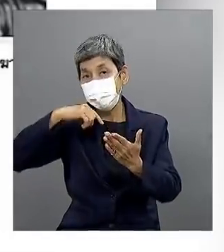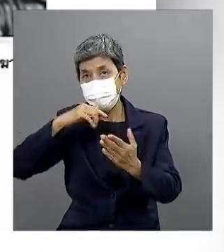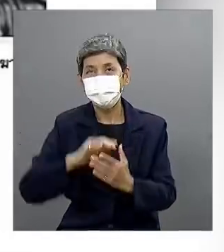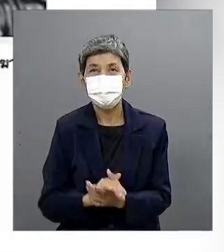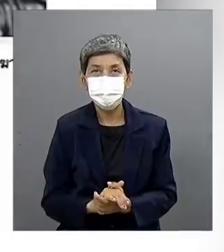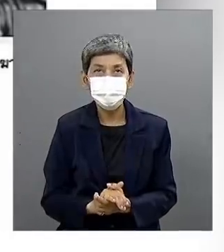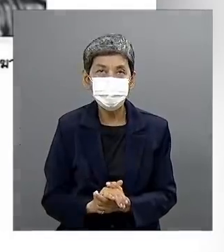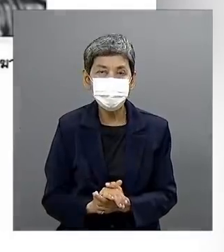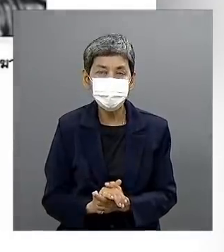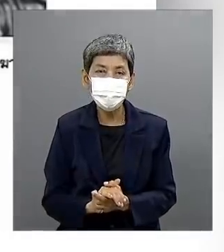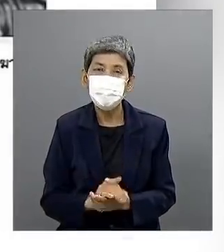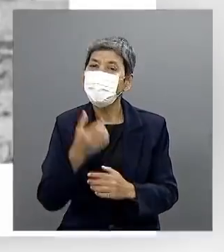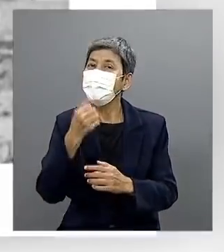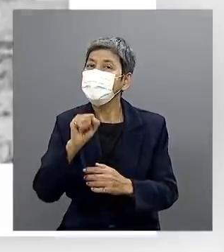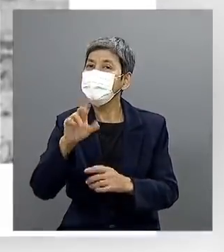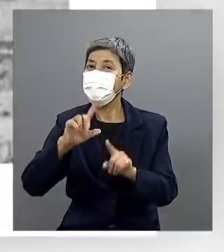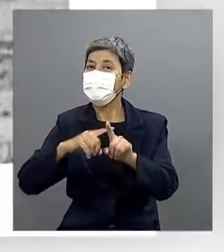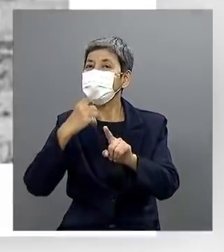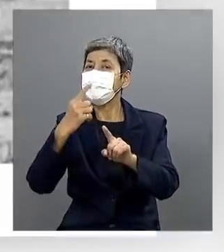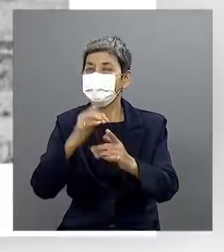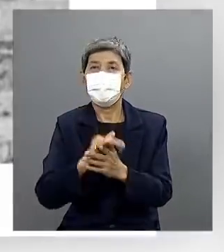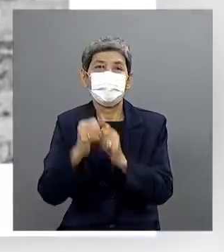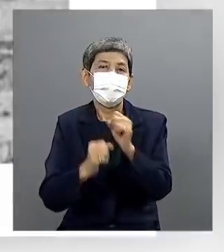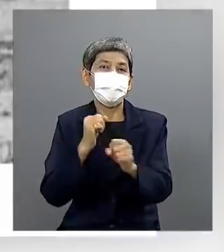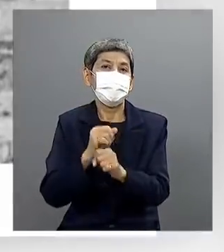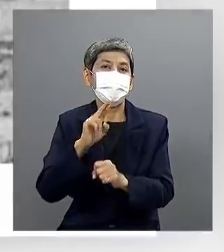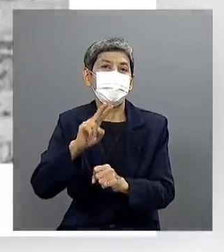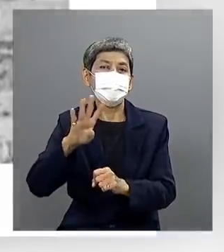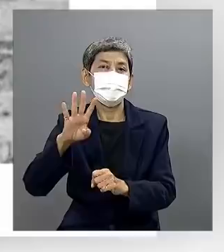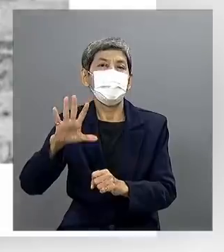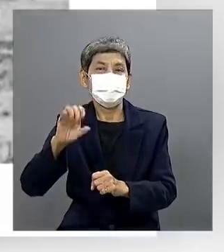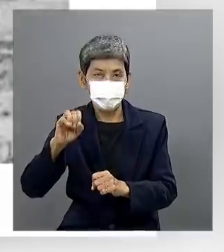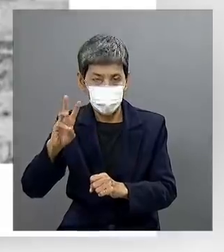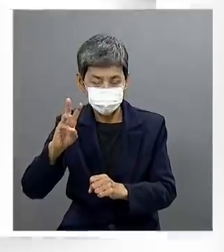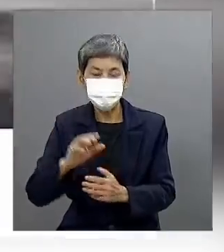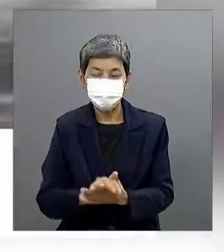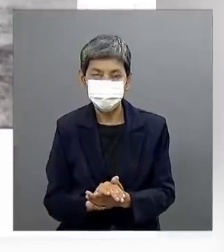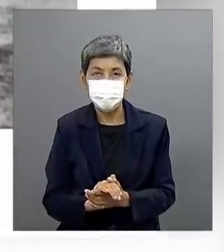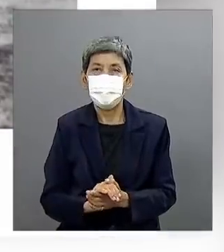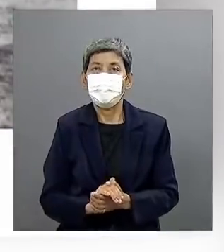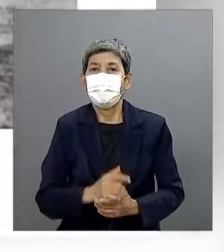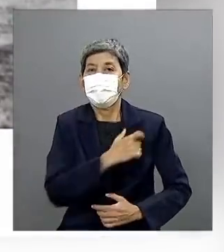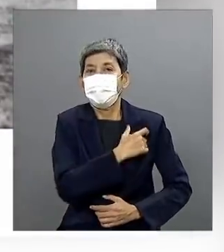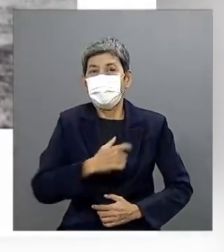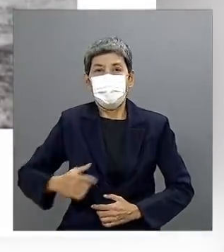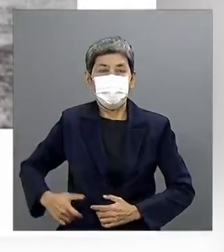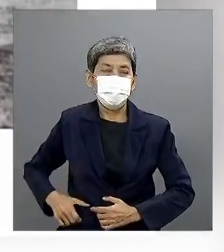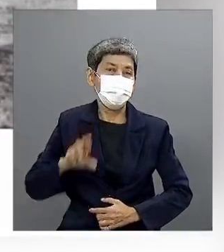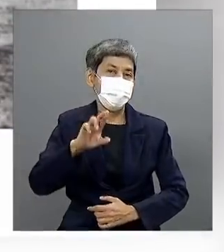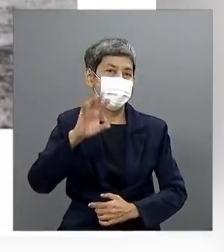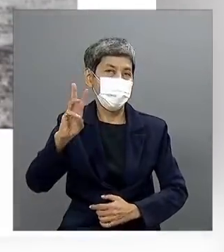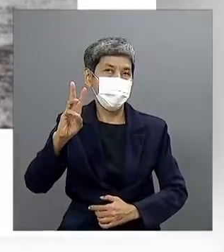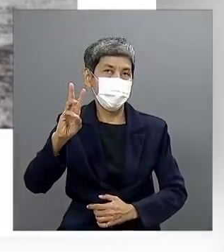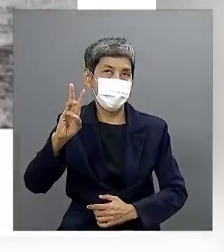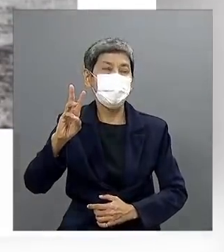ที่13มกราคม2456นะคะพระบาทสมเด็จพระมงกุฎเกล้าเจ้าอยู่หัวได้เสด็จพระราชดำเนิน